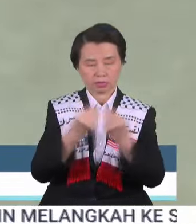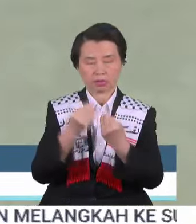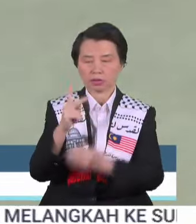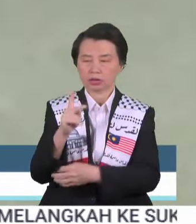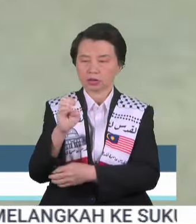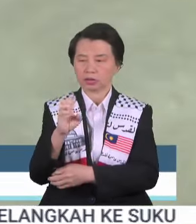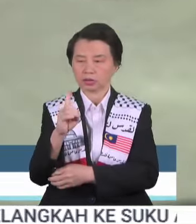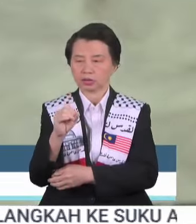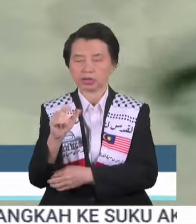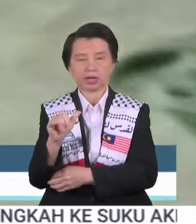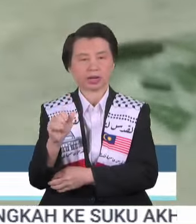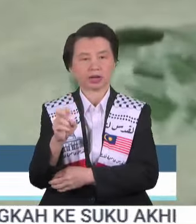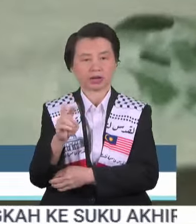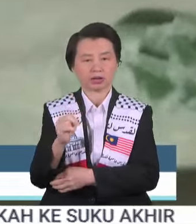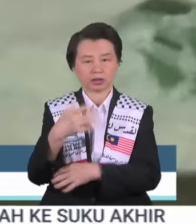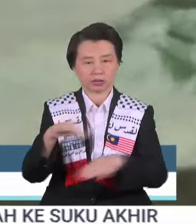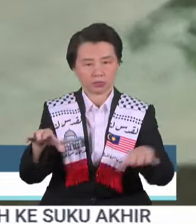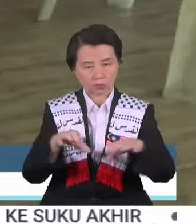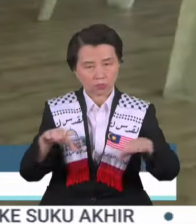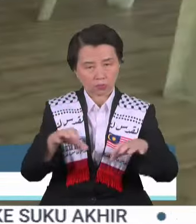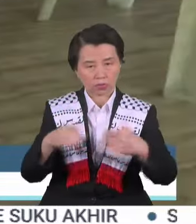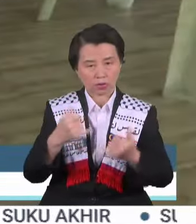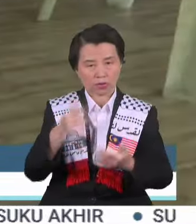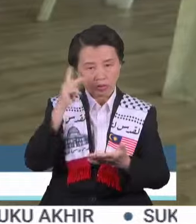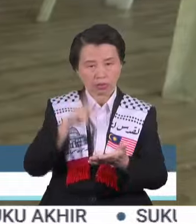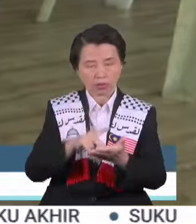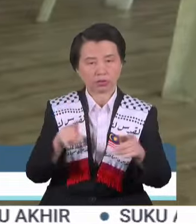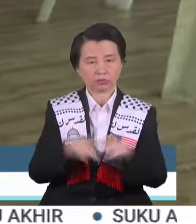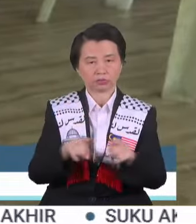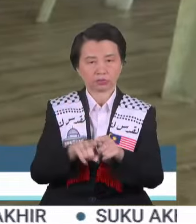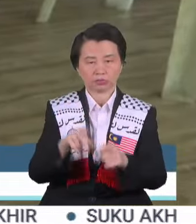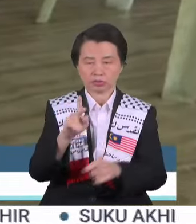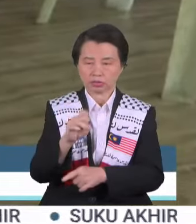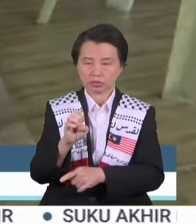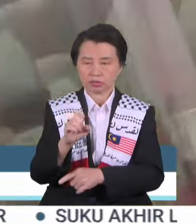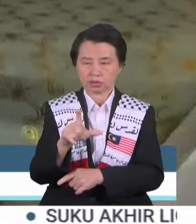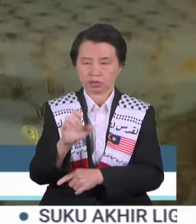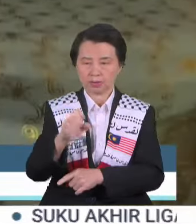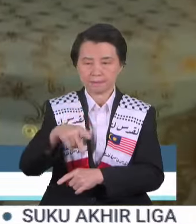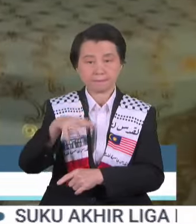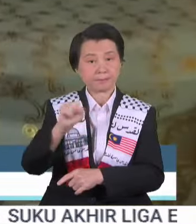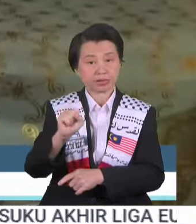Kedayan iaitu lamban atau juga dikenali sebagai kelupis.